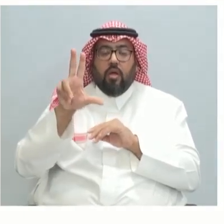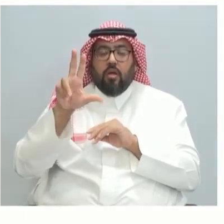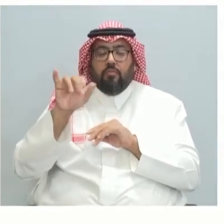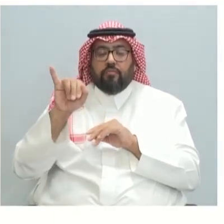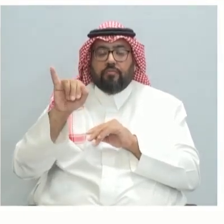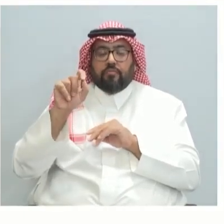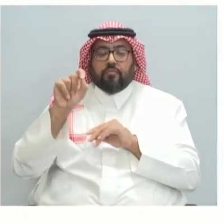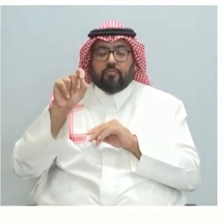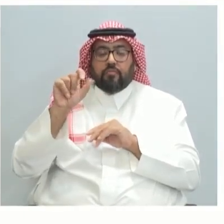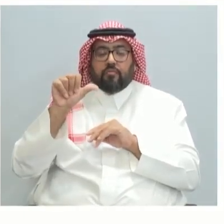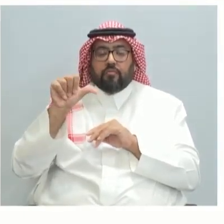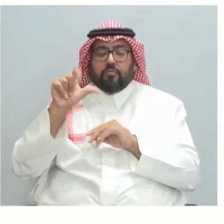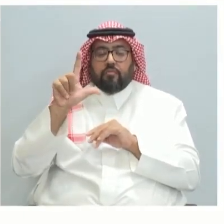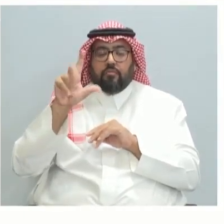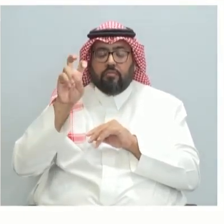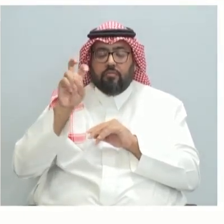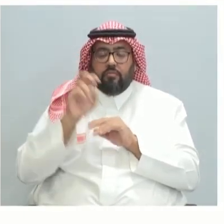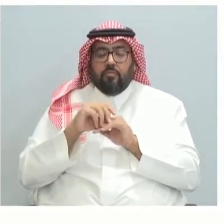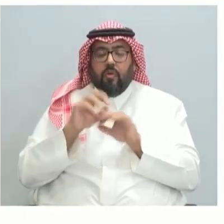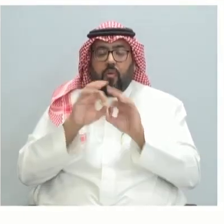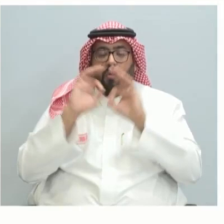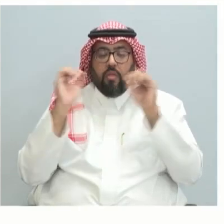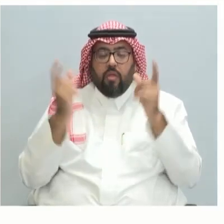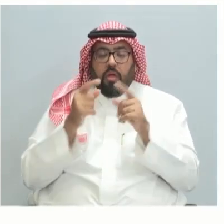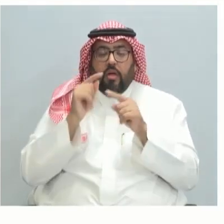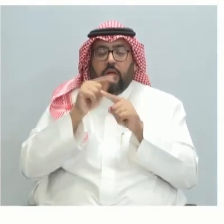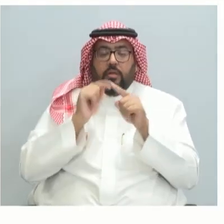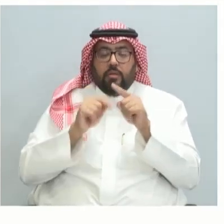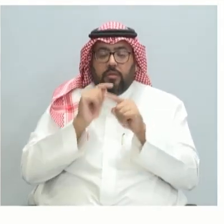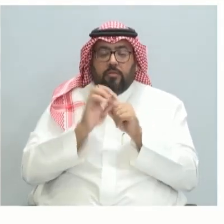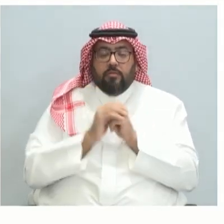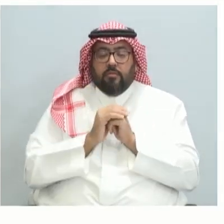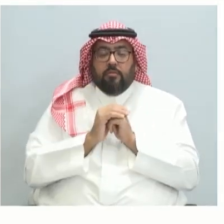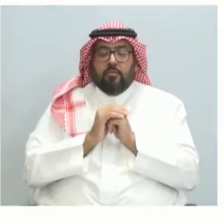لكي توضح لنا النسب في هذا